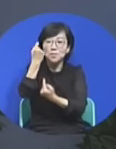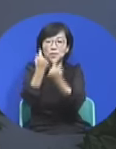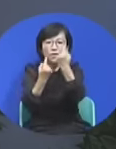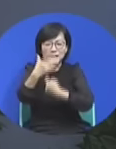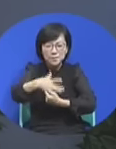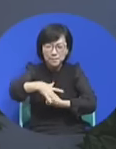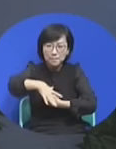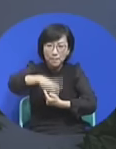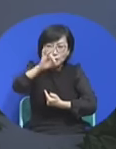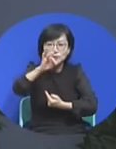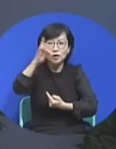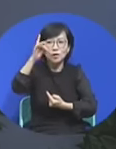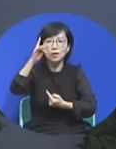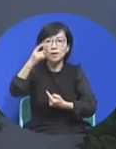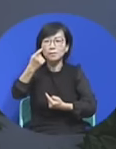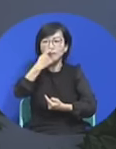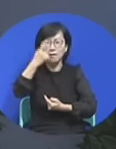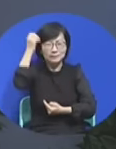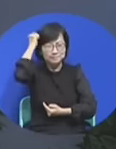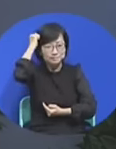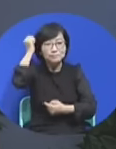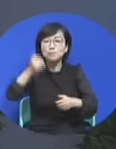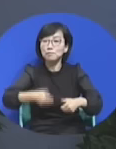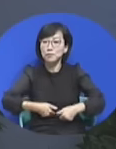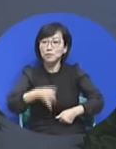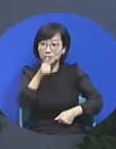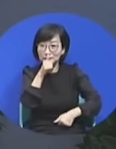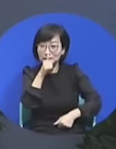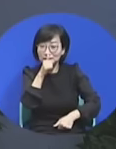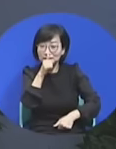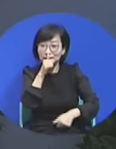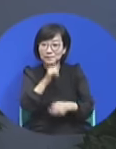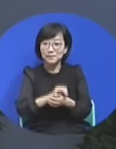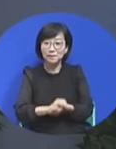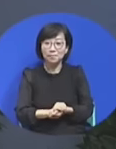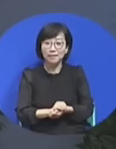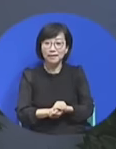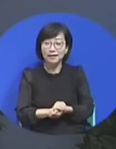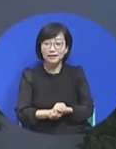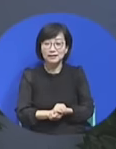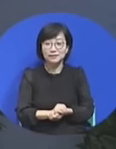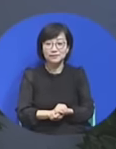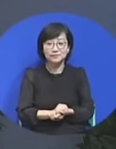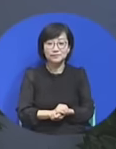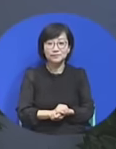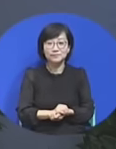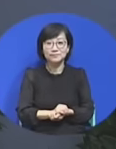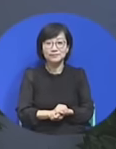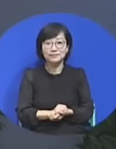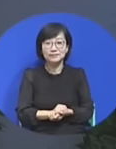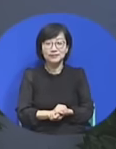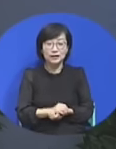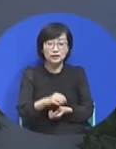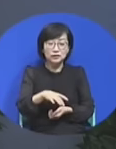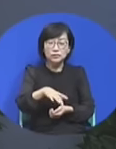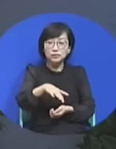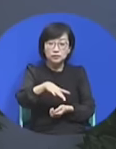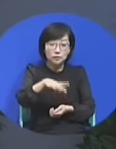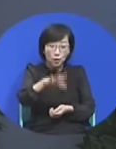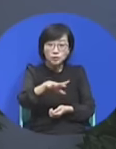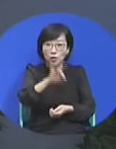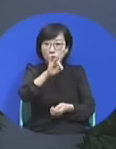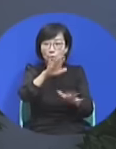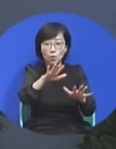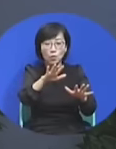to enjoying the blessings of the Thanksgiving Day, the background of heaven. 이 자리가 시작된 것이 광야에서 시작됐습니다. This